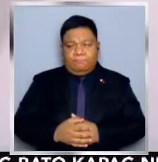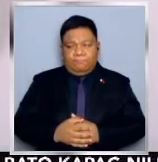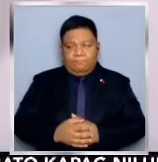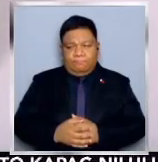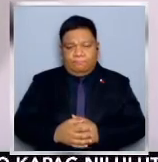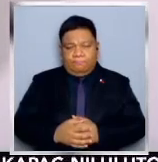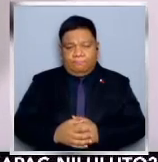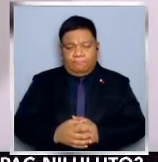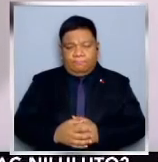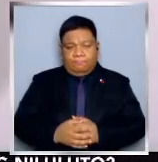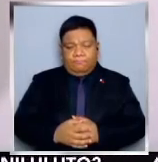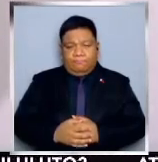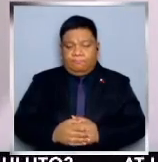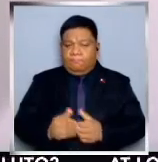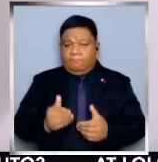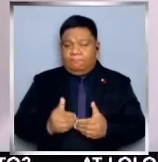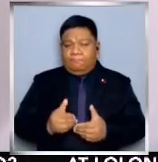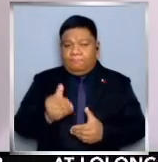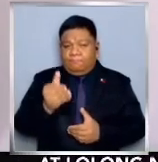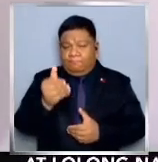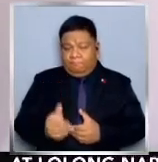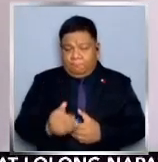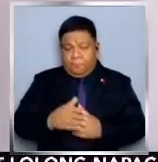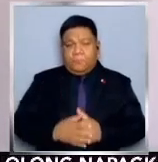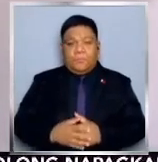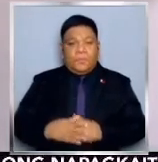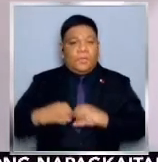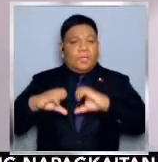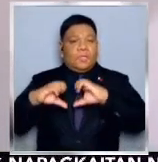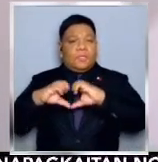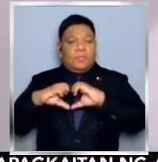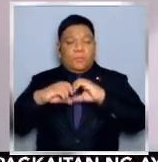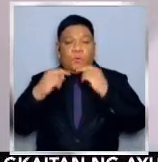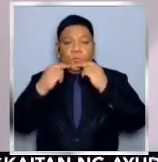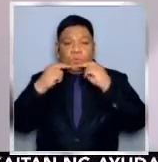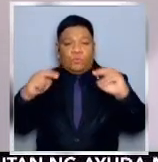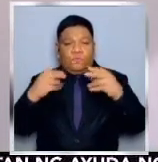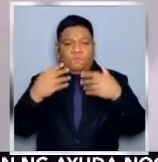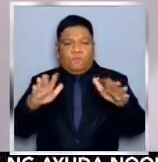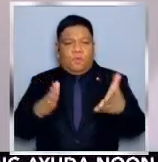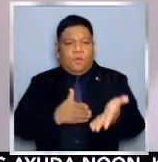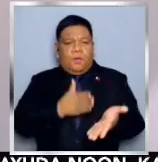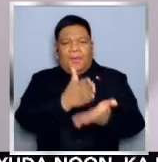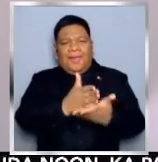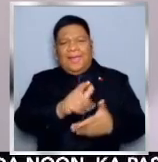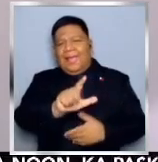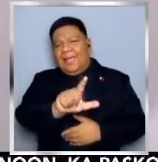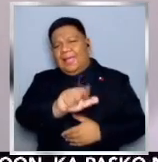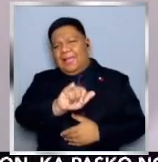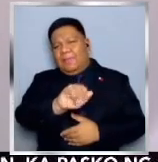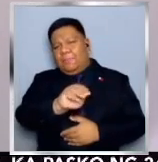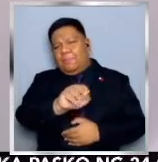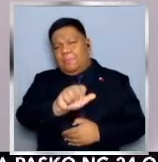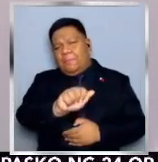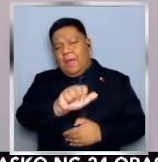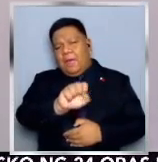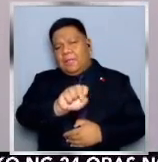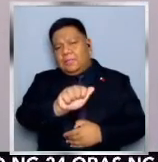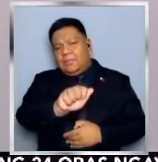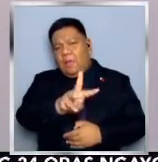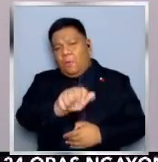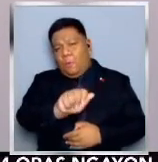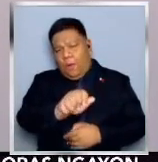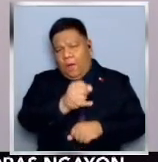Narating na ng GMA News ang Limasawa Island na nasa dulo ng Southern Leyte at kabilang sa mga pinaka na pinsala ni